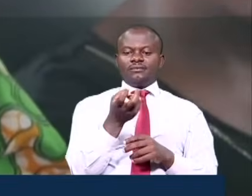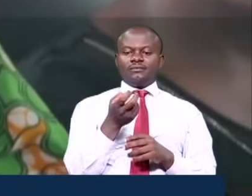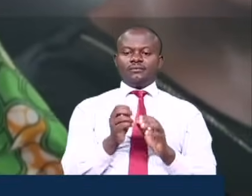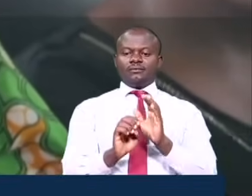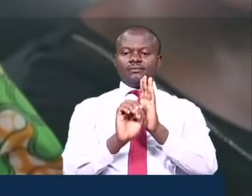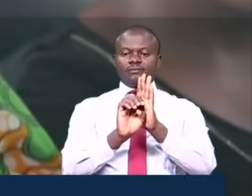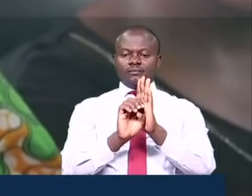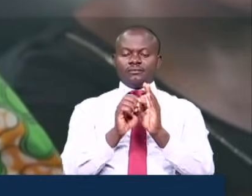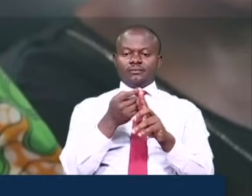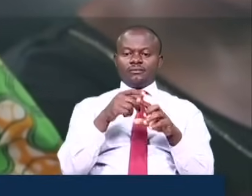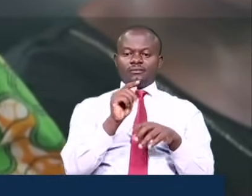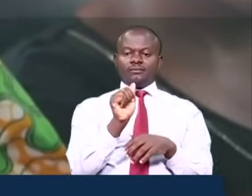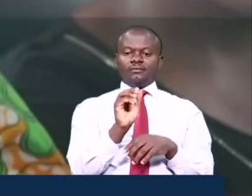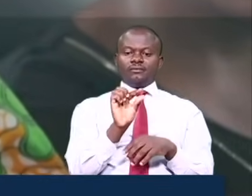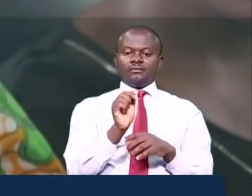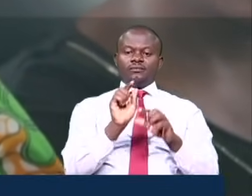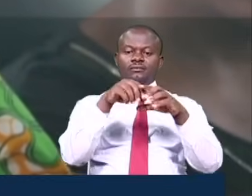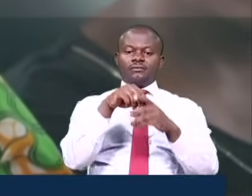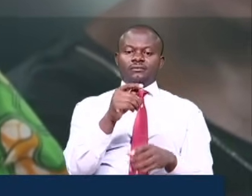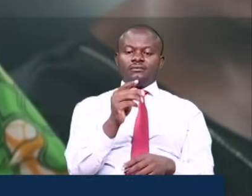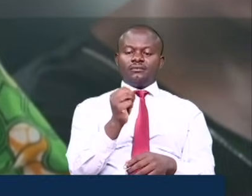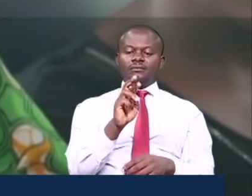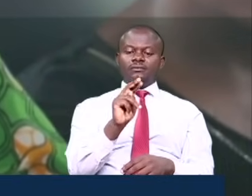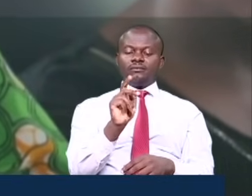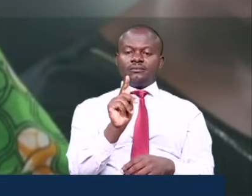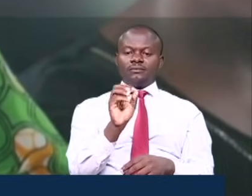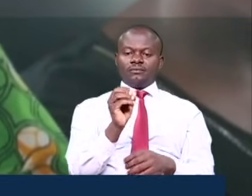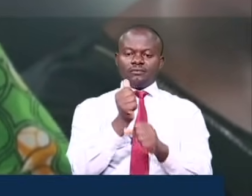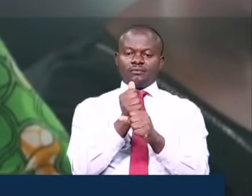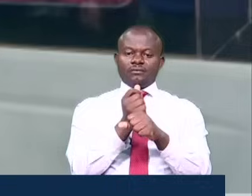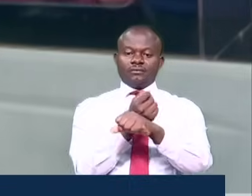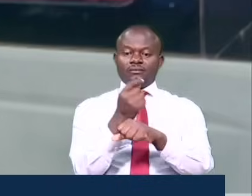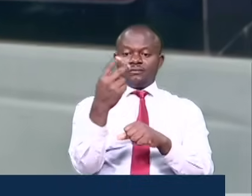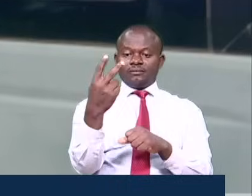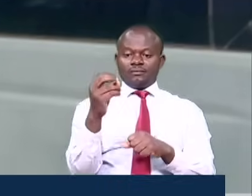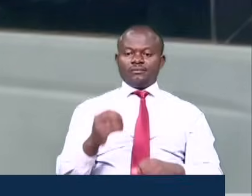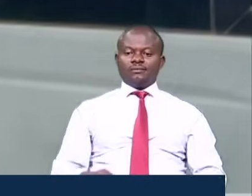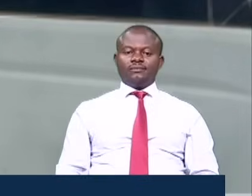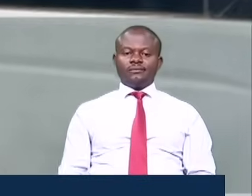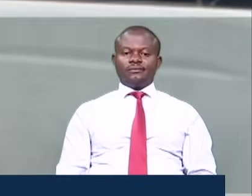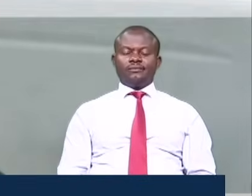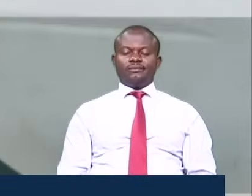urugendo rwo kuva Kabuga yerekeza Kimironko Uwera yarukoze mu minota igera kuri 20